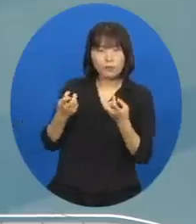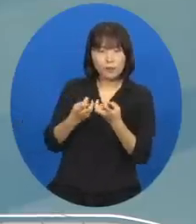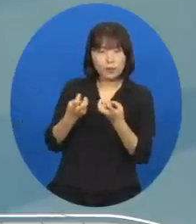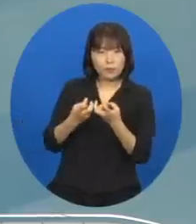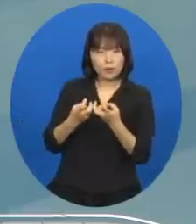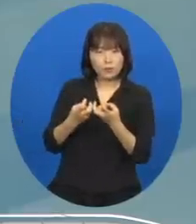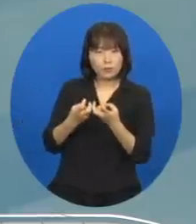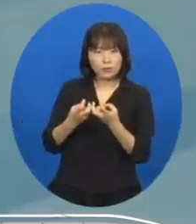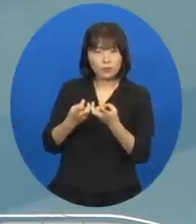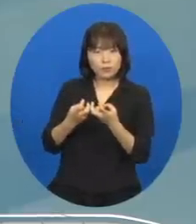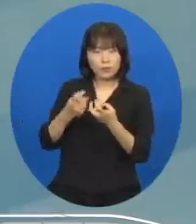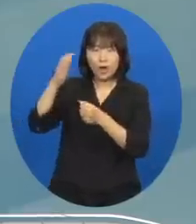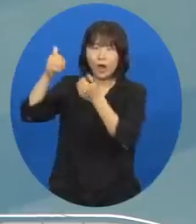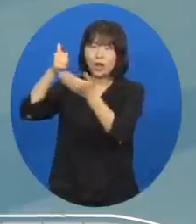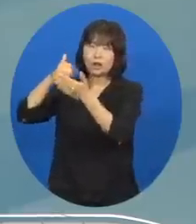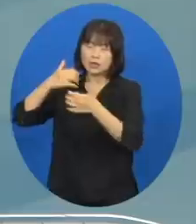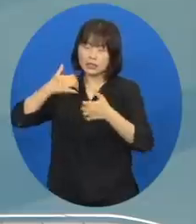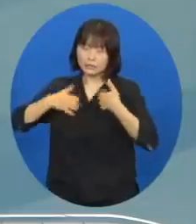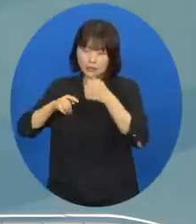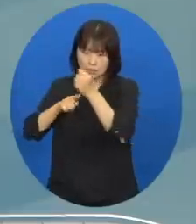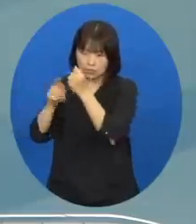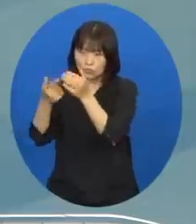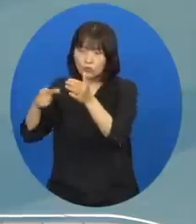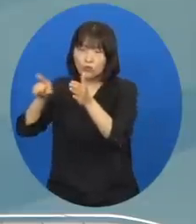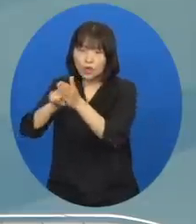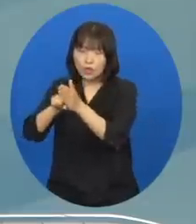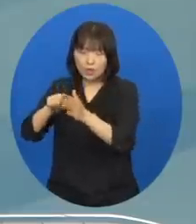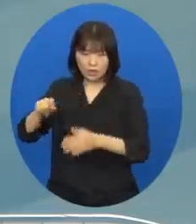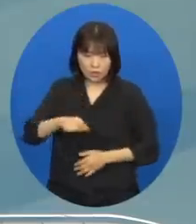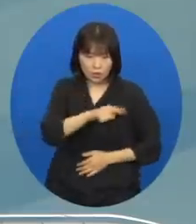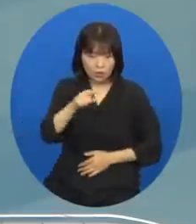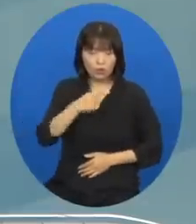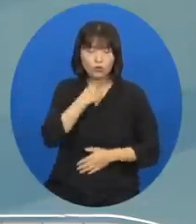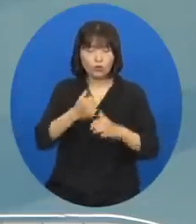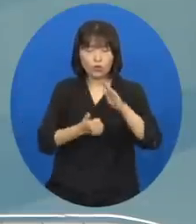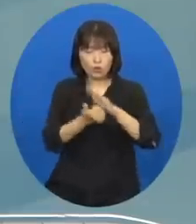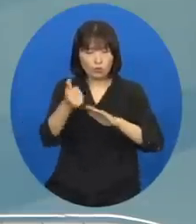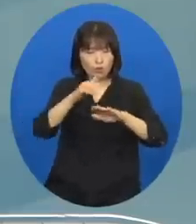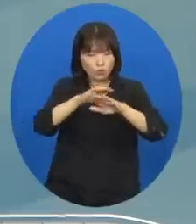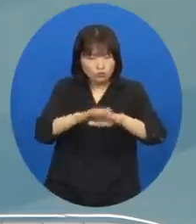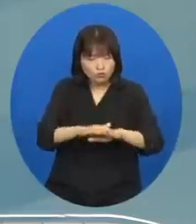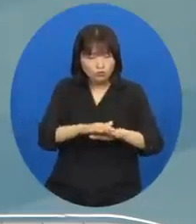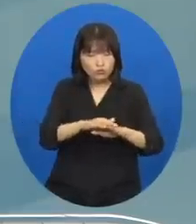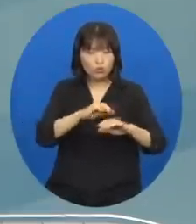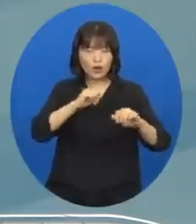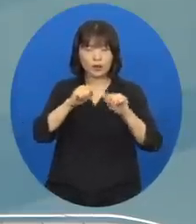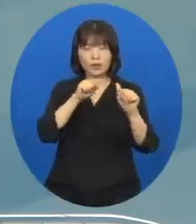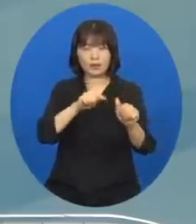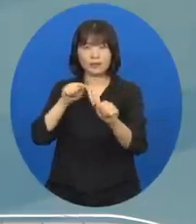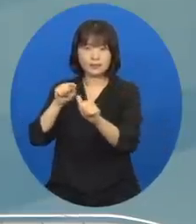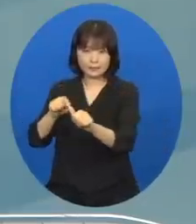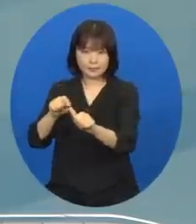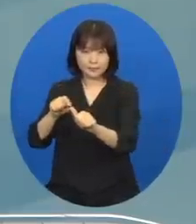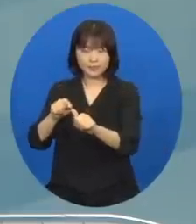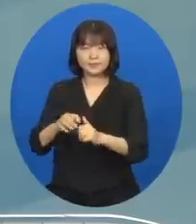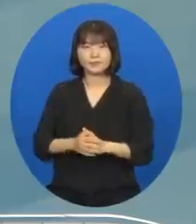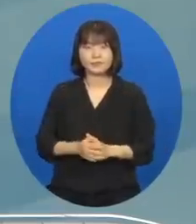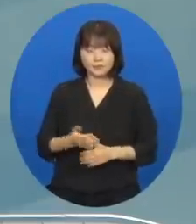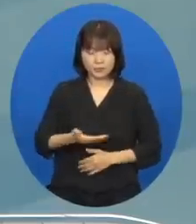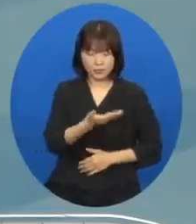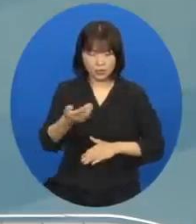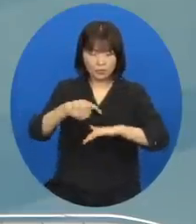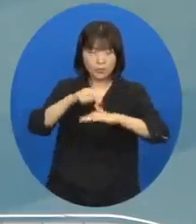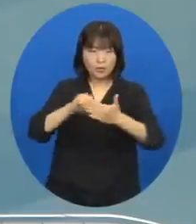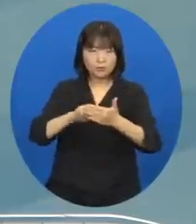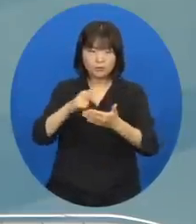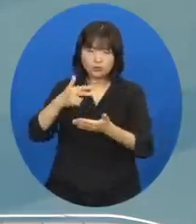당신의 기쁘신 뜻을 위하여 너희로 소원을 두고 행하게 하시나니. 여러분의 마음에 주님의